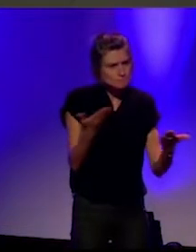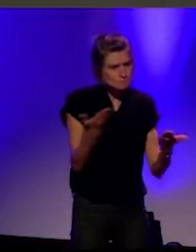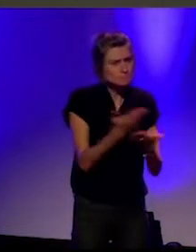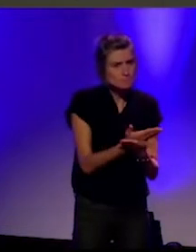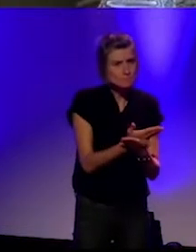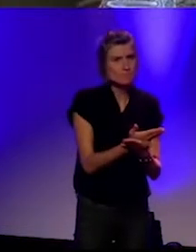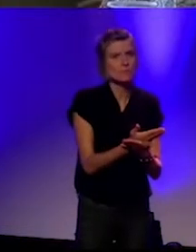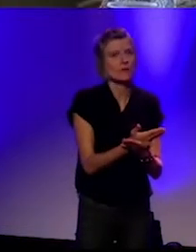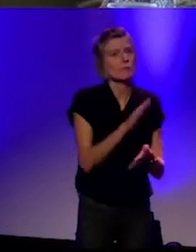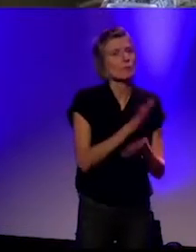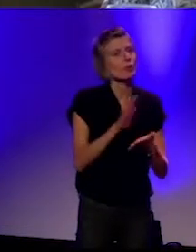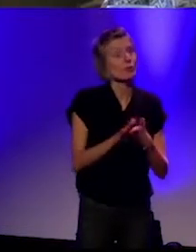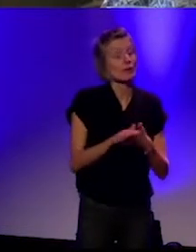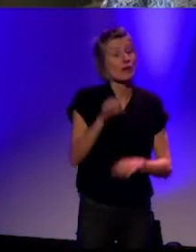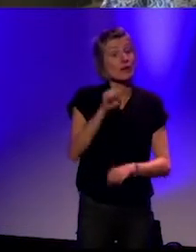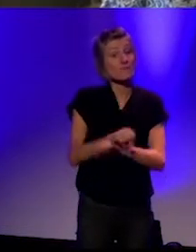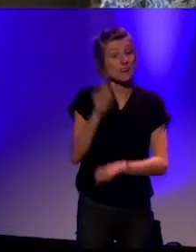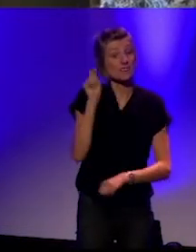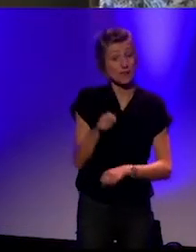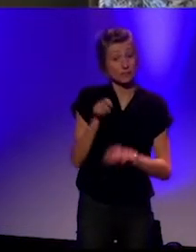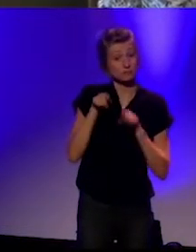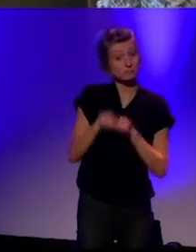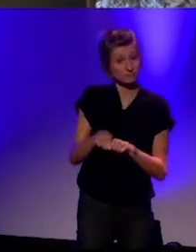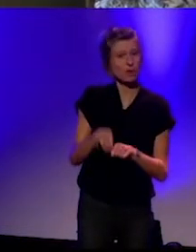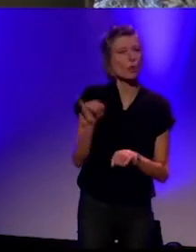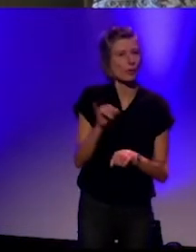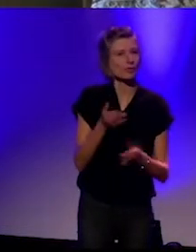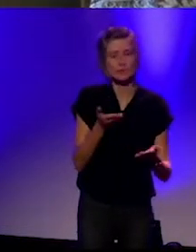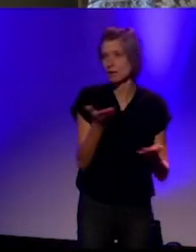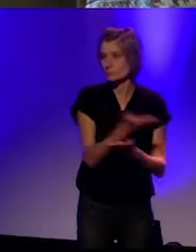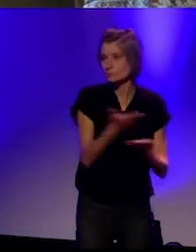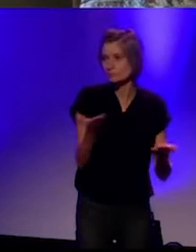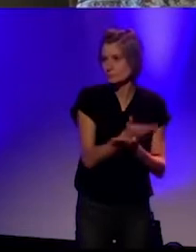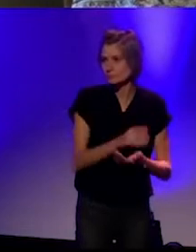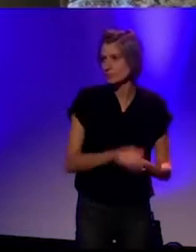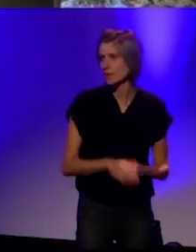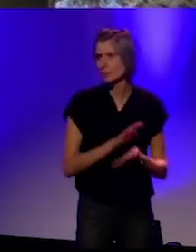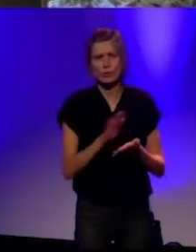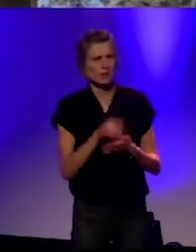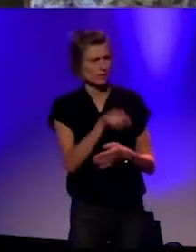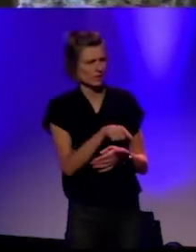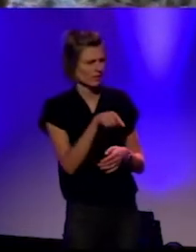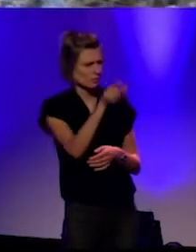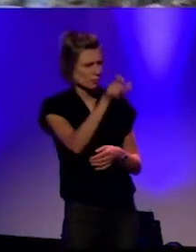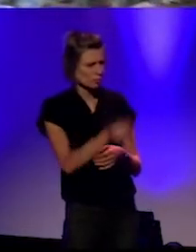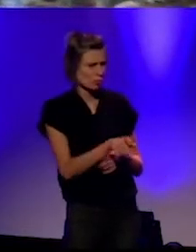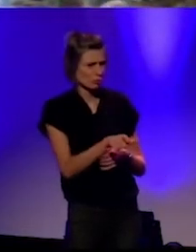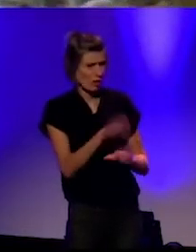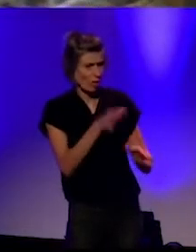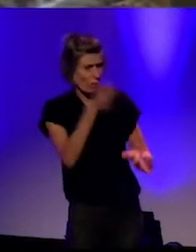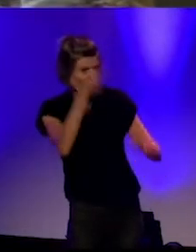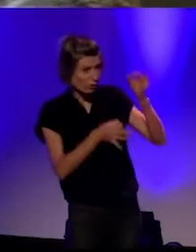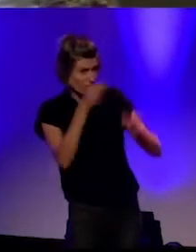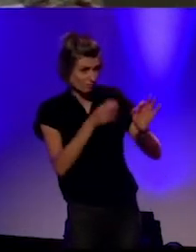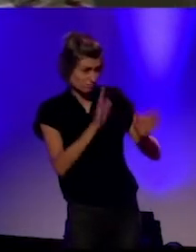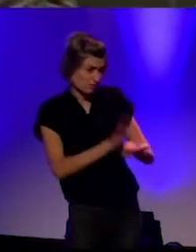rechtvaardige gevangenisstraf zou kunnen zijn. Het is gewoon verkeerd om iemand te beoordelen voor dingen die hij nog niet heeft gedaan of iemand die hij misschien nooit zou doen.